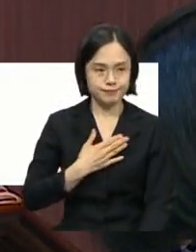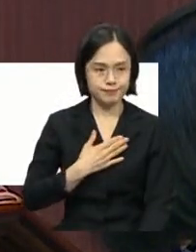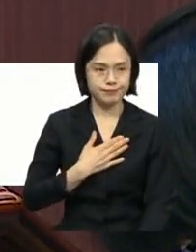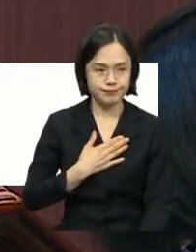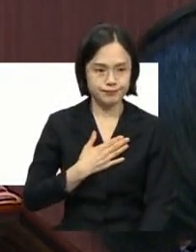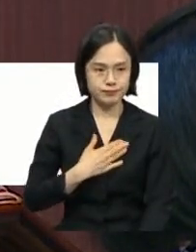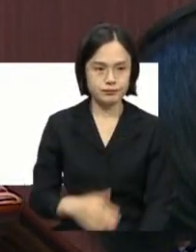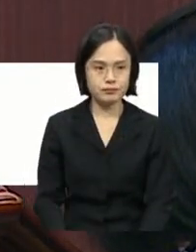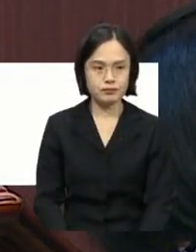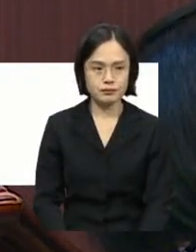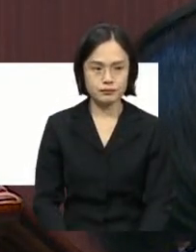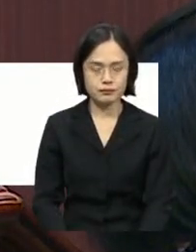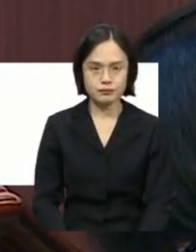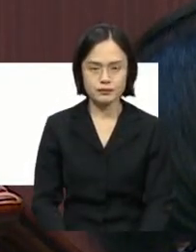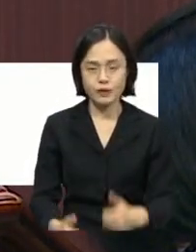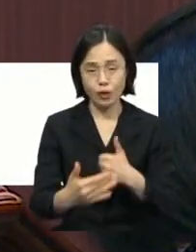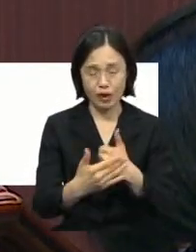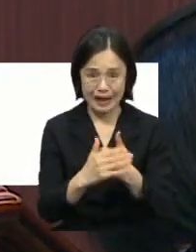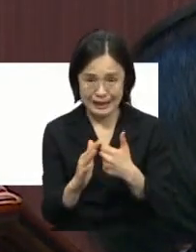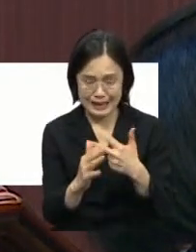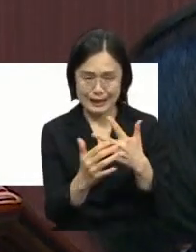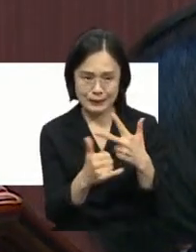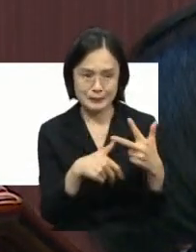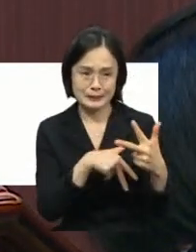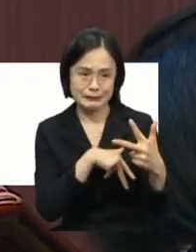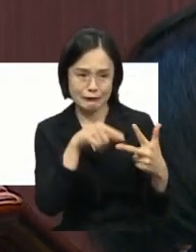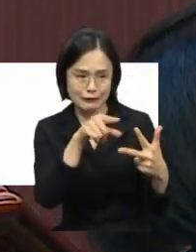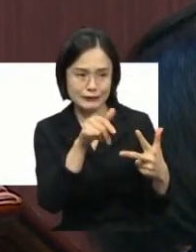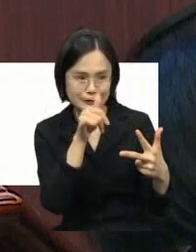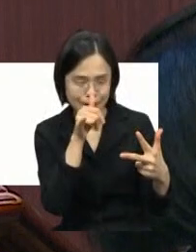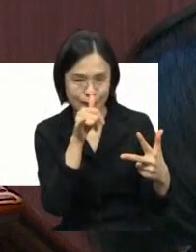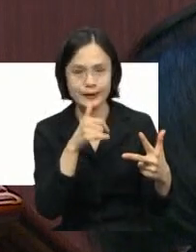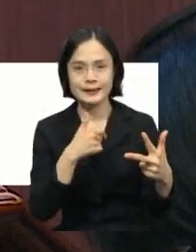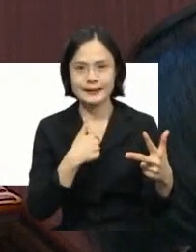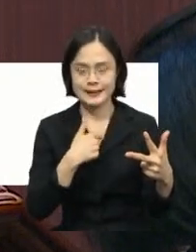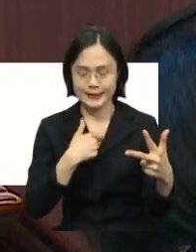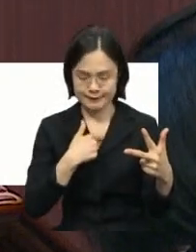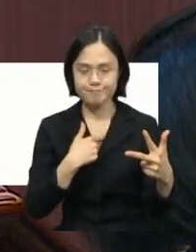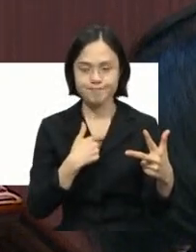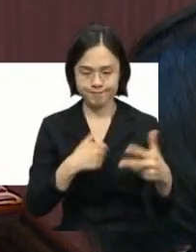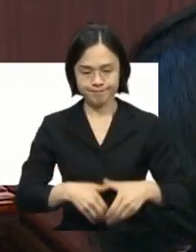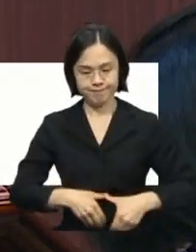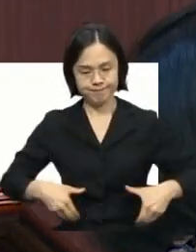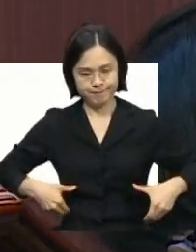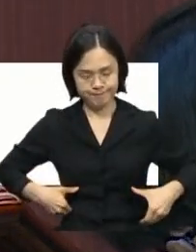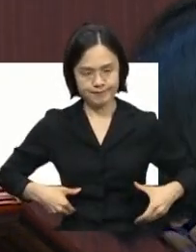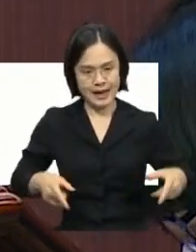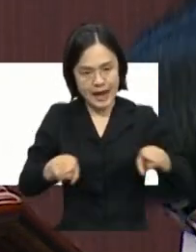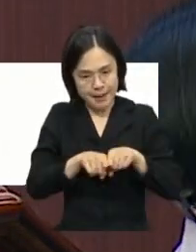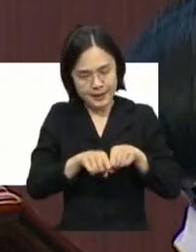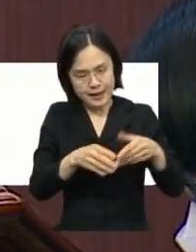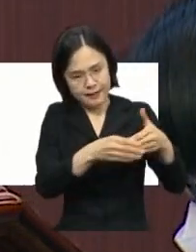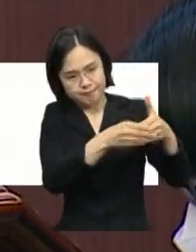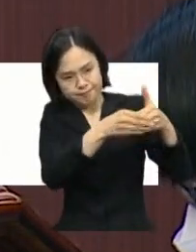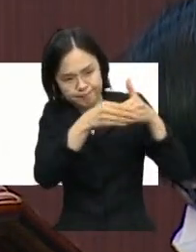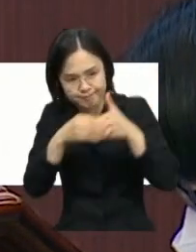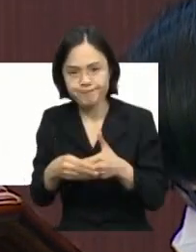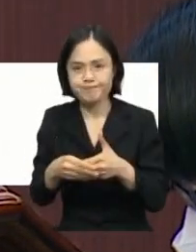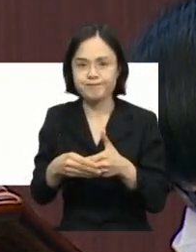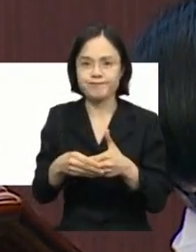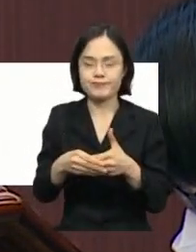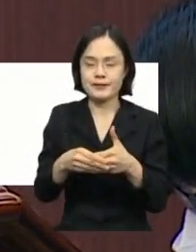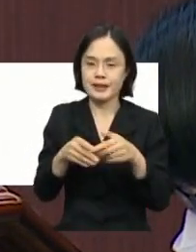분도 제가 어떤 방법으로도 같이 함께 하게 할 것을 하겠습니다